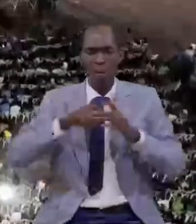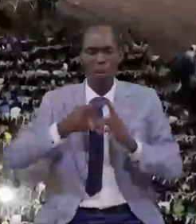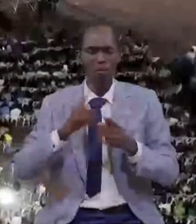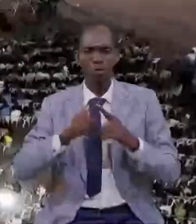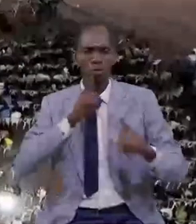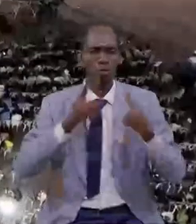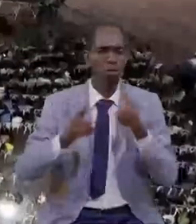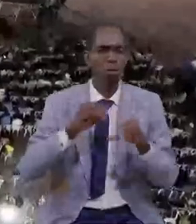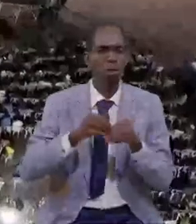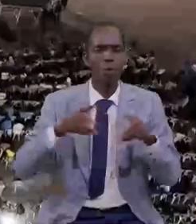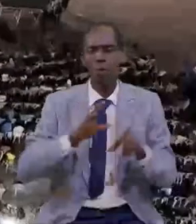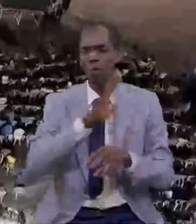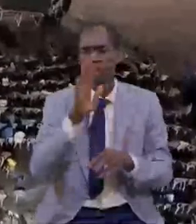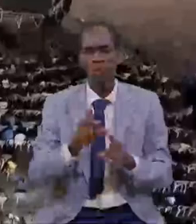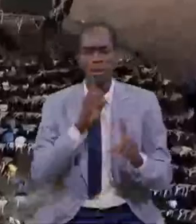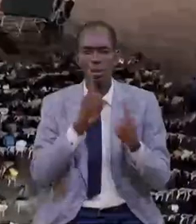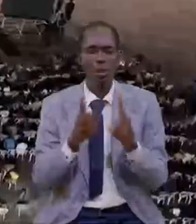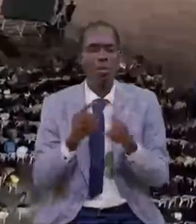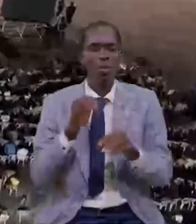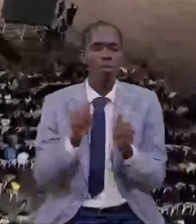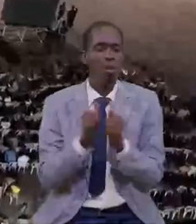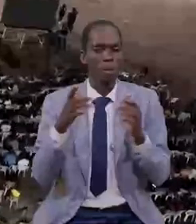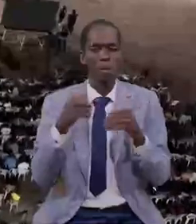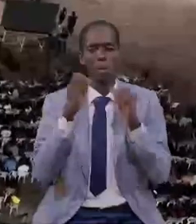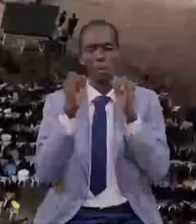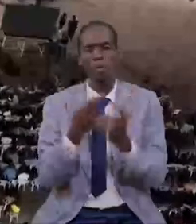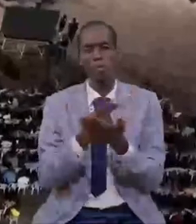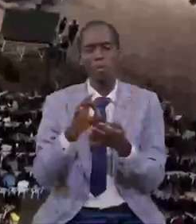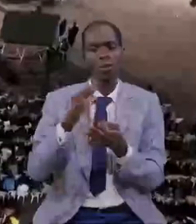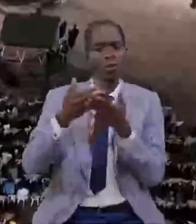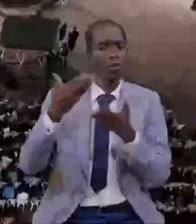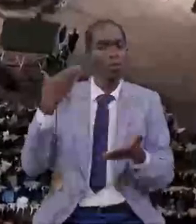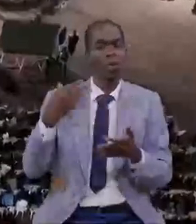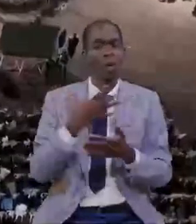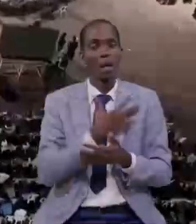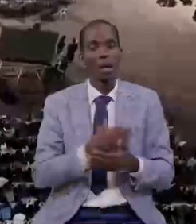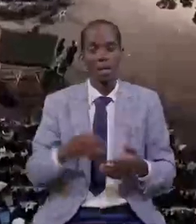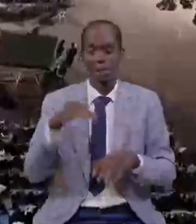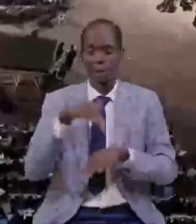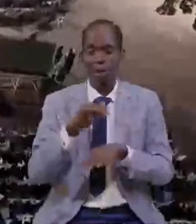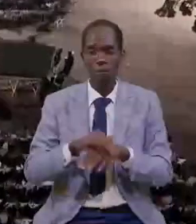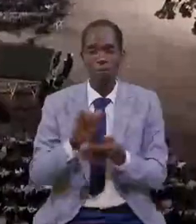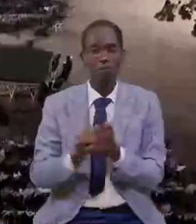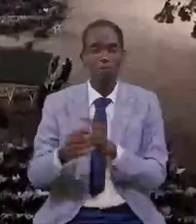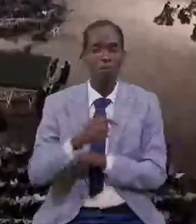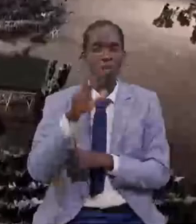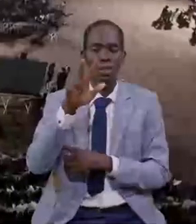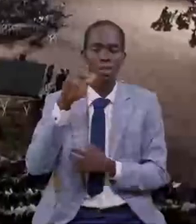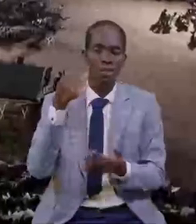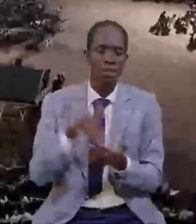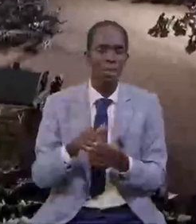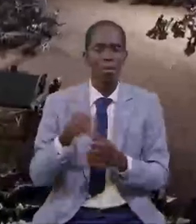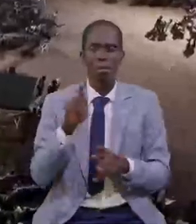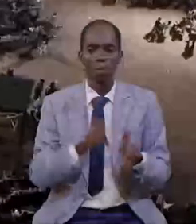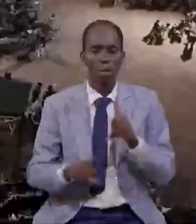passé dans la puissance de l'Esprit de Dieu et 3000 personnes sont nées de nouveau transformé